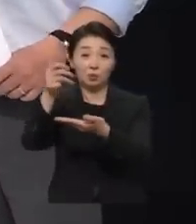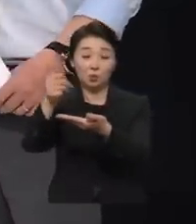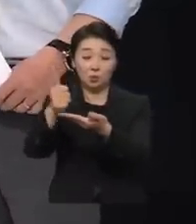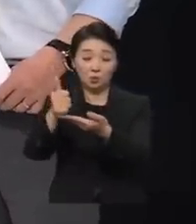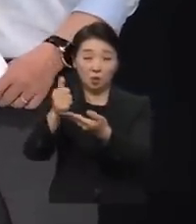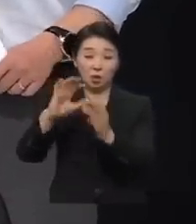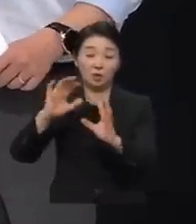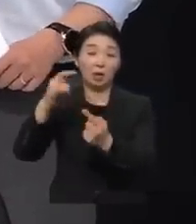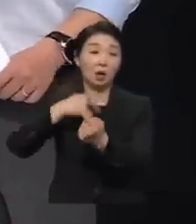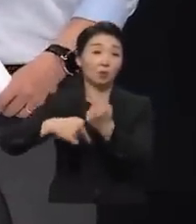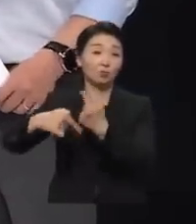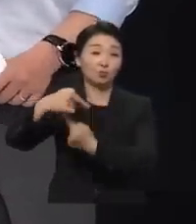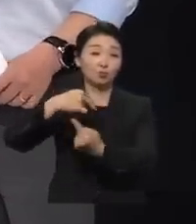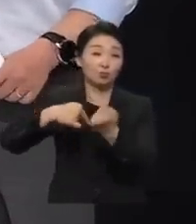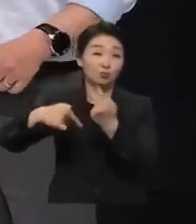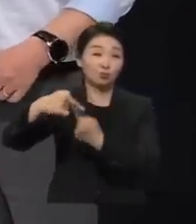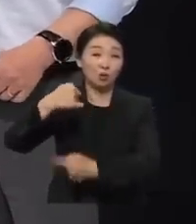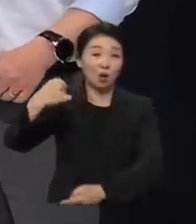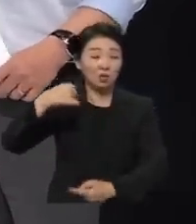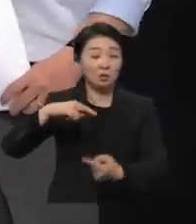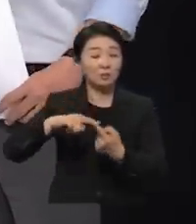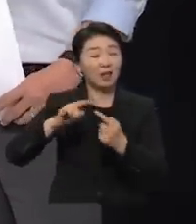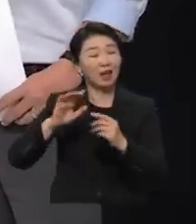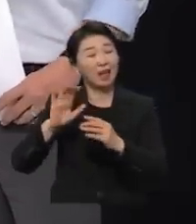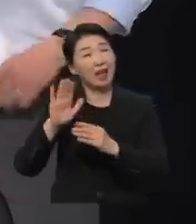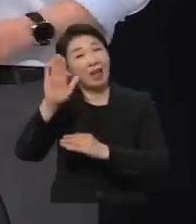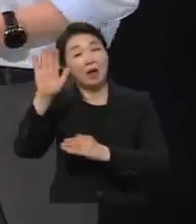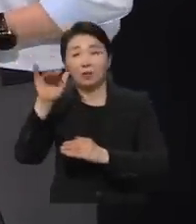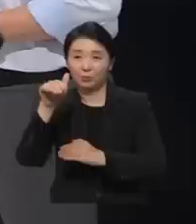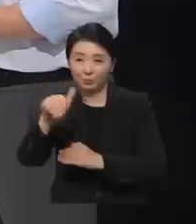국정운영 동력은 그대로 꺼질 수밖에 없습니다.